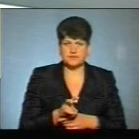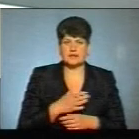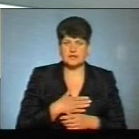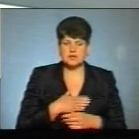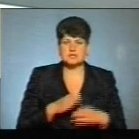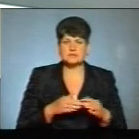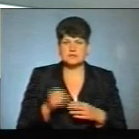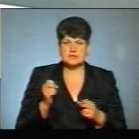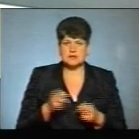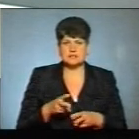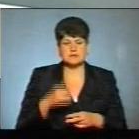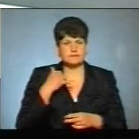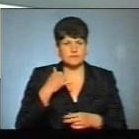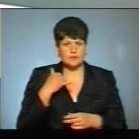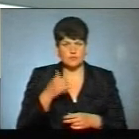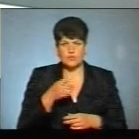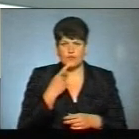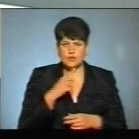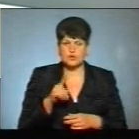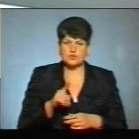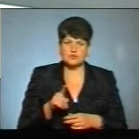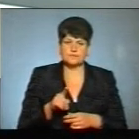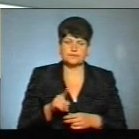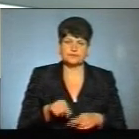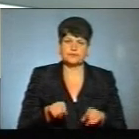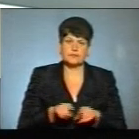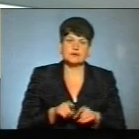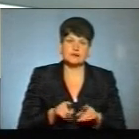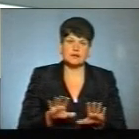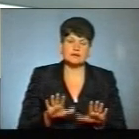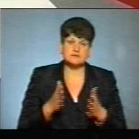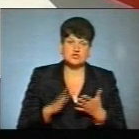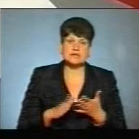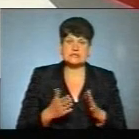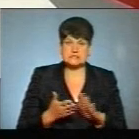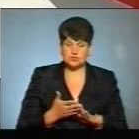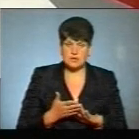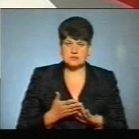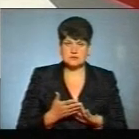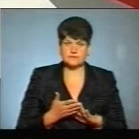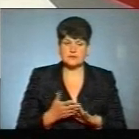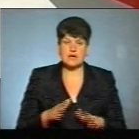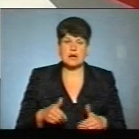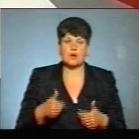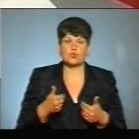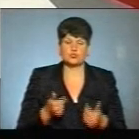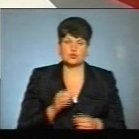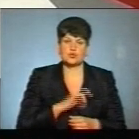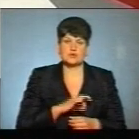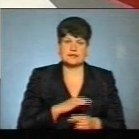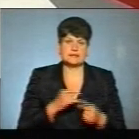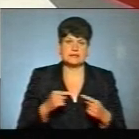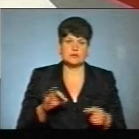фахівці телефонують, повідомляють, що така надзвичайна ситуація, рекомендують скористатися